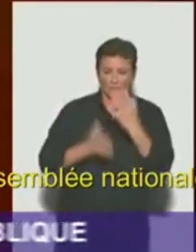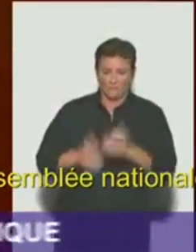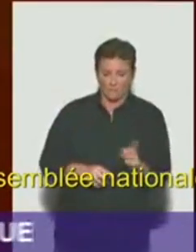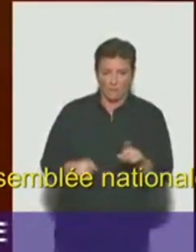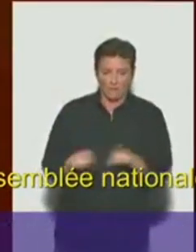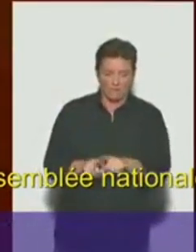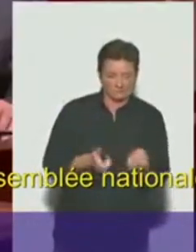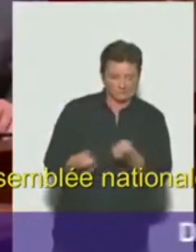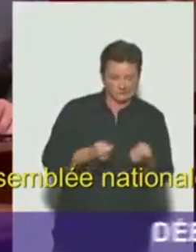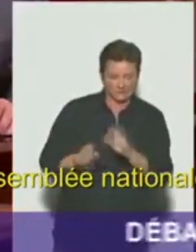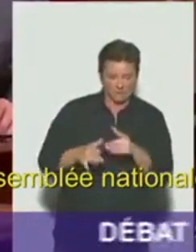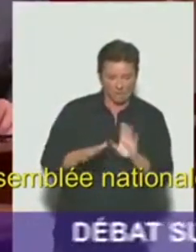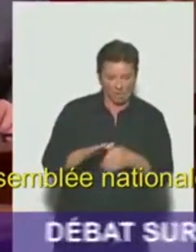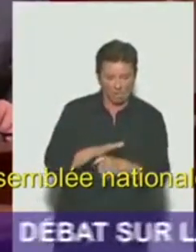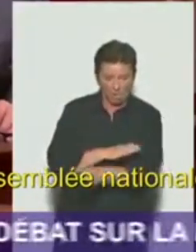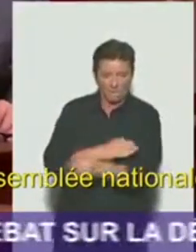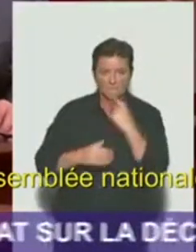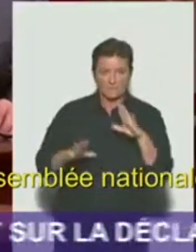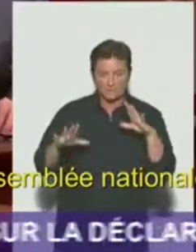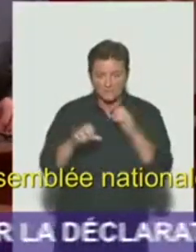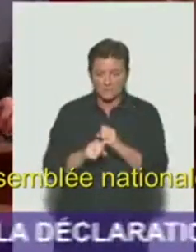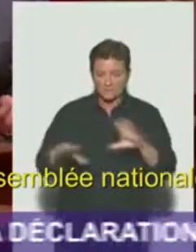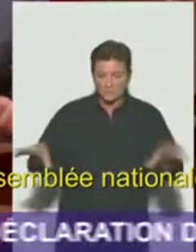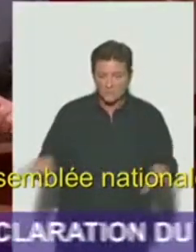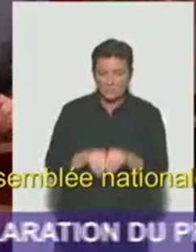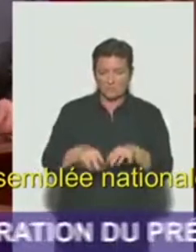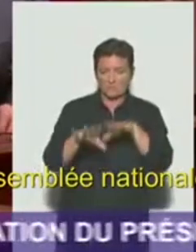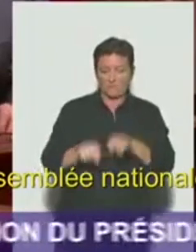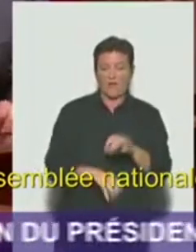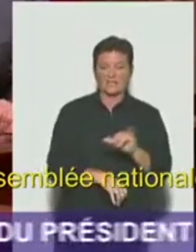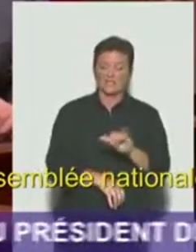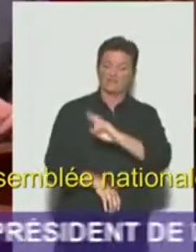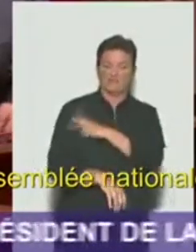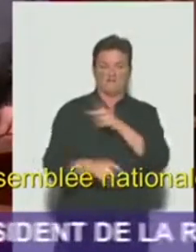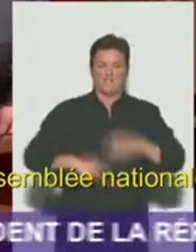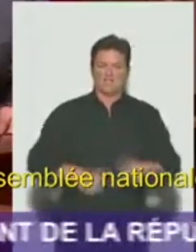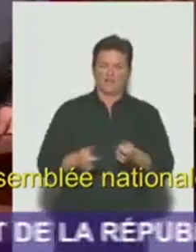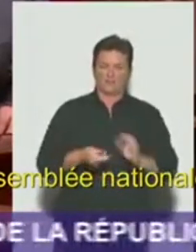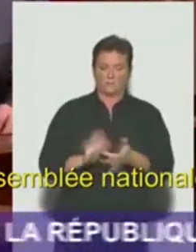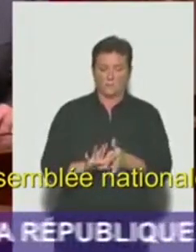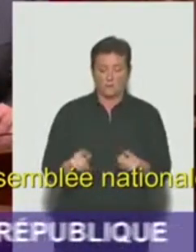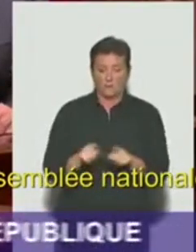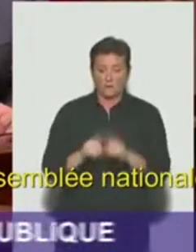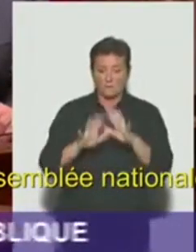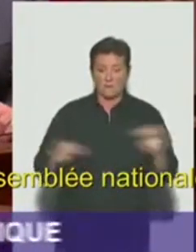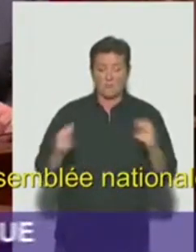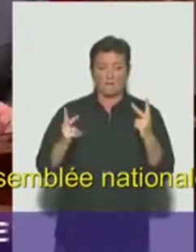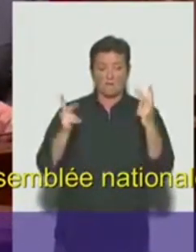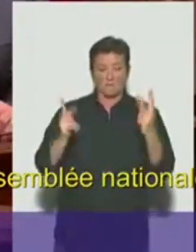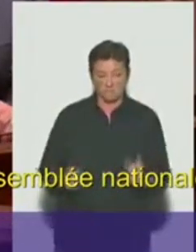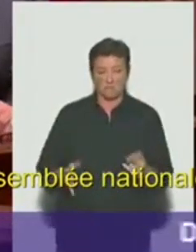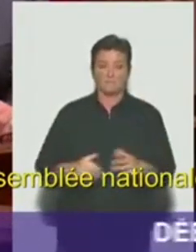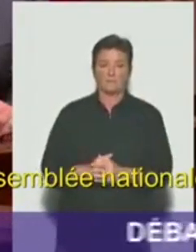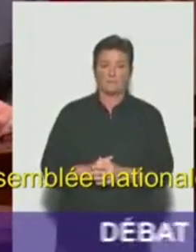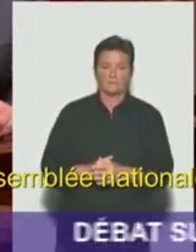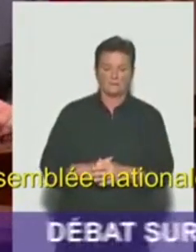scène de ses travers. Concentration et centralisation du pouvoir dans les mains du chef de l'État, dévalorisation du Parlement,